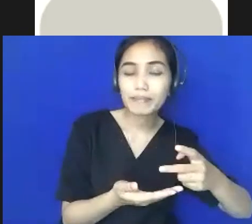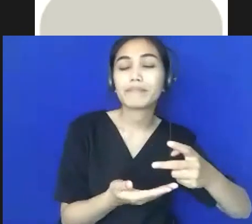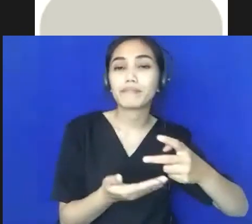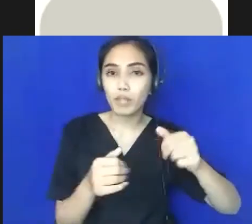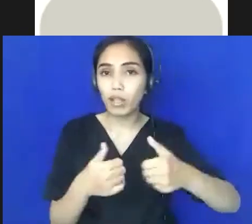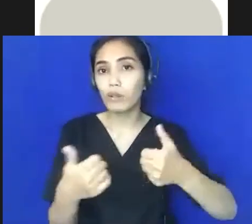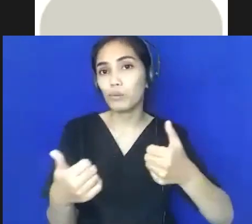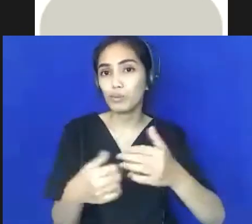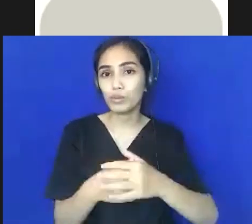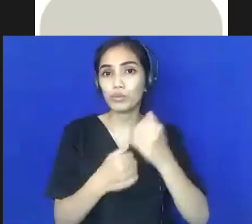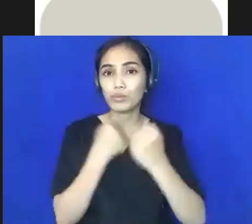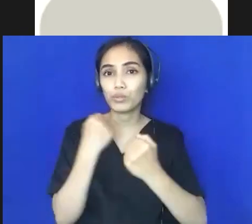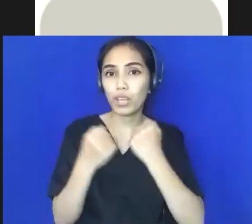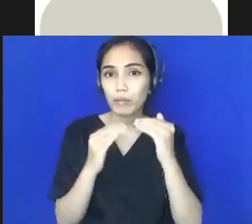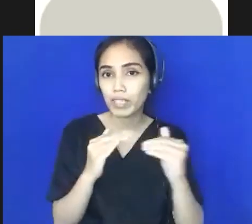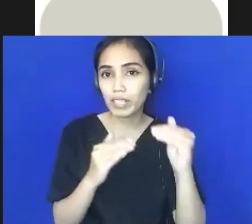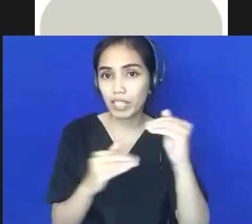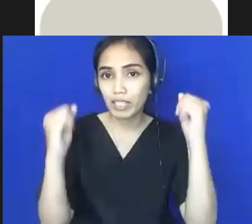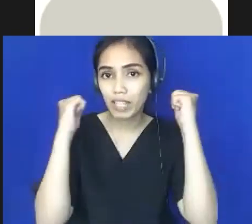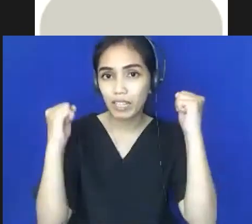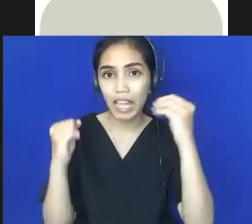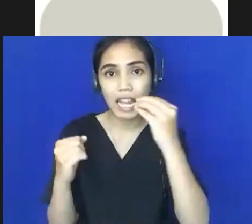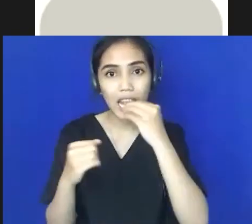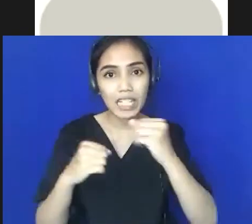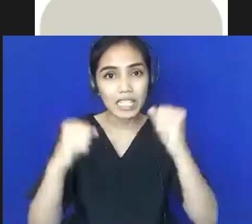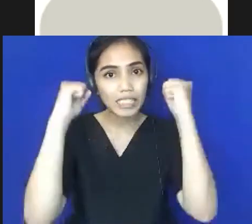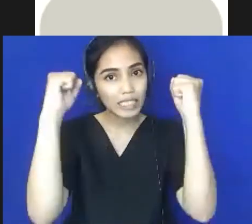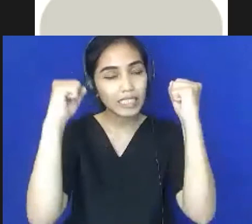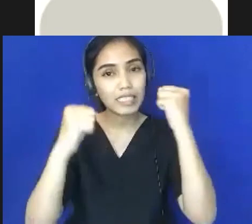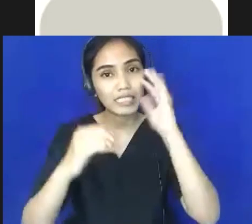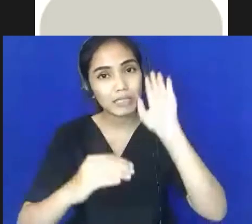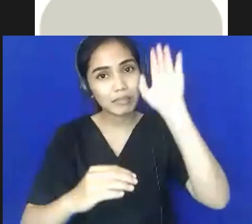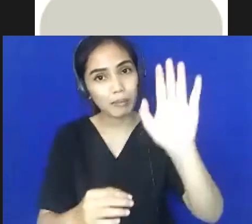upaya-upaya peningkatan kesehatan dan gizi di masa mendatang.